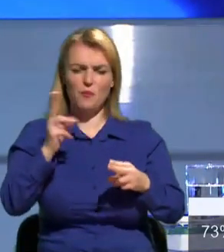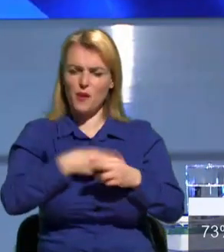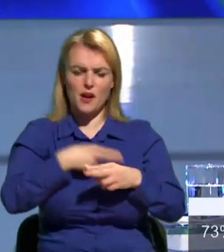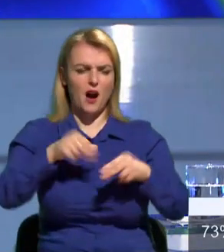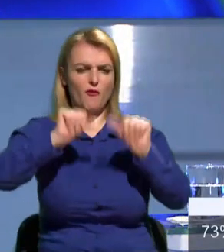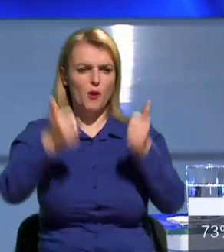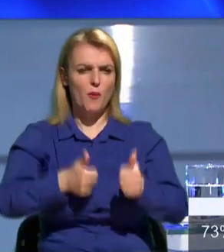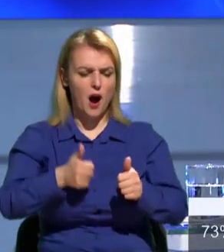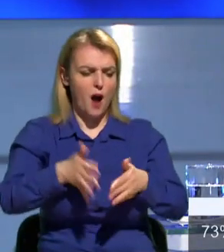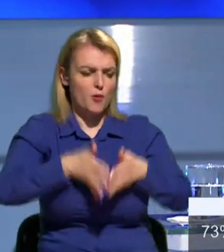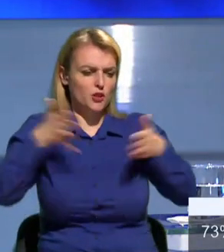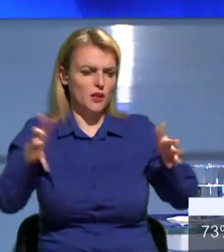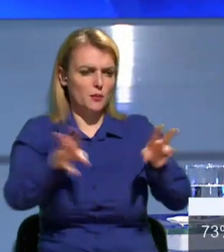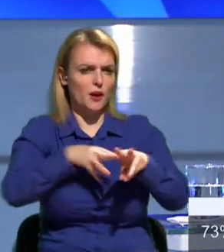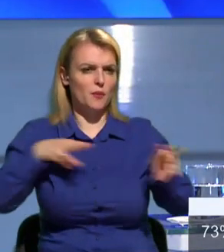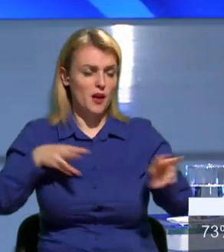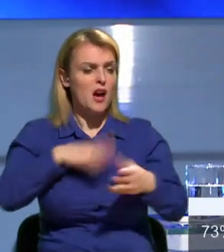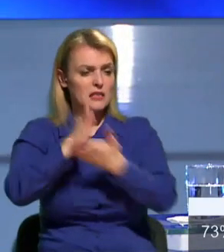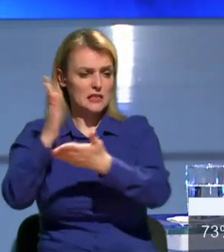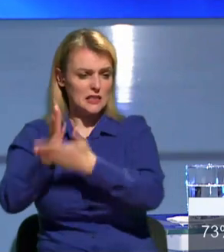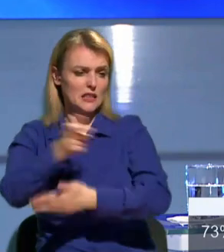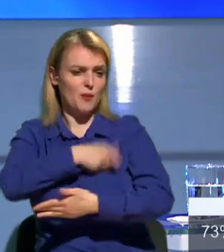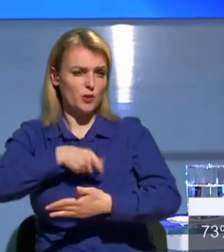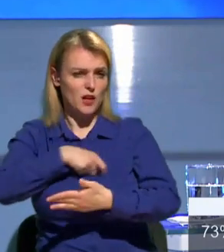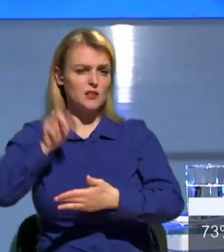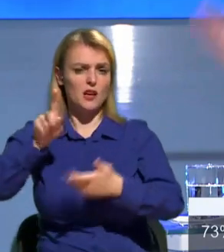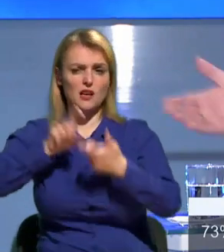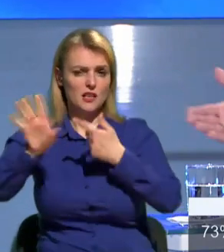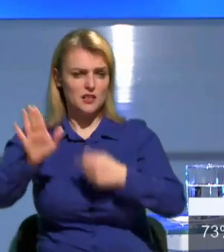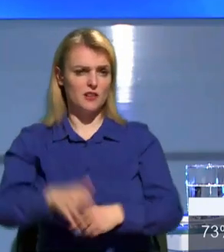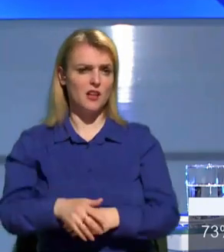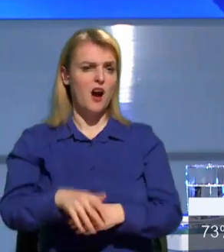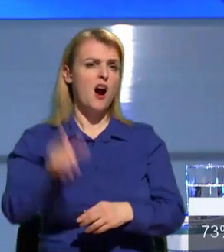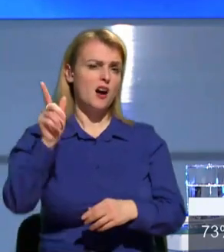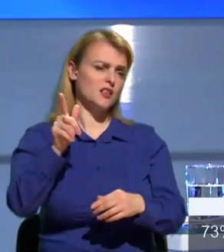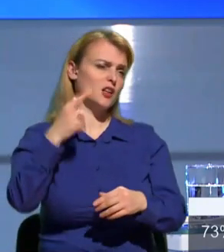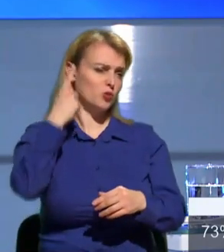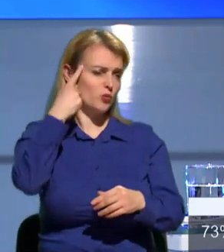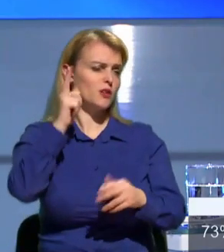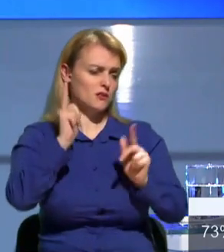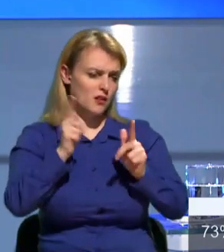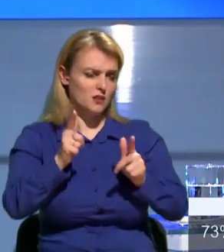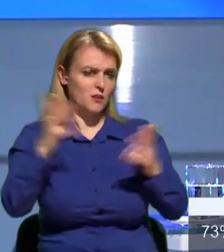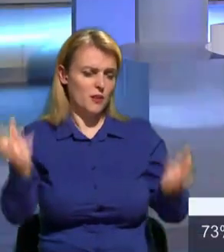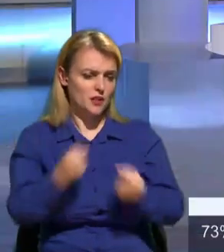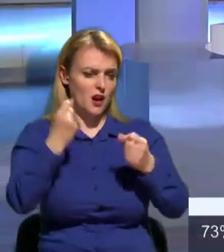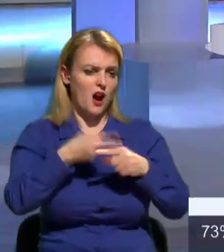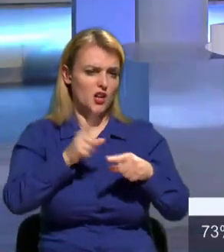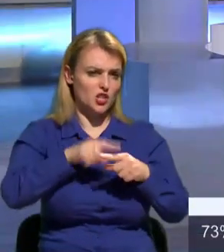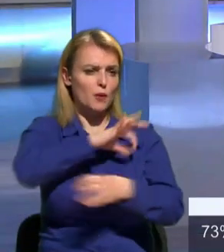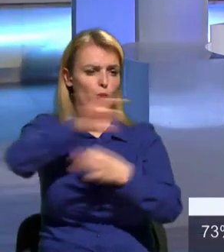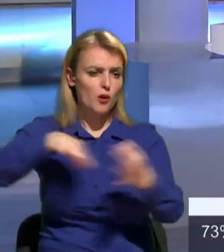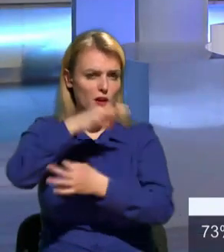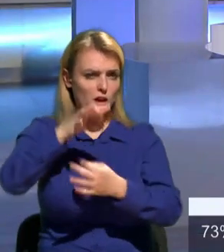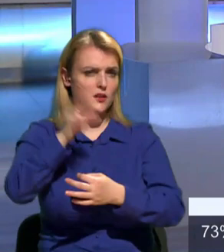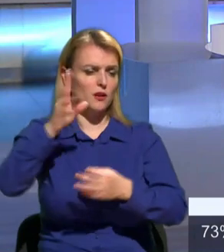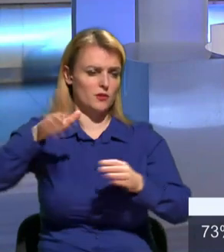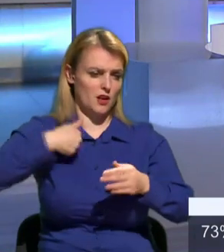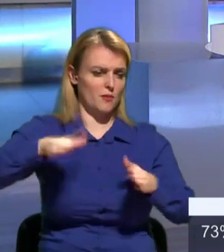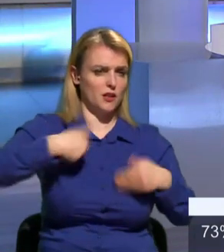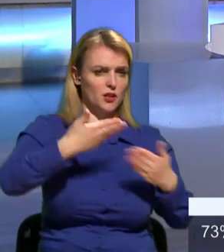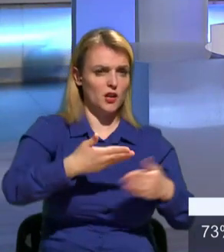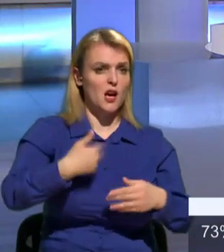parlamentară. Deputații independenți pentru a susține inițiativele Guvernului și a Președintelui Republicii Moldova. Am reușit acest lucru pe parcursul